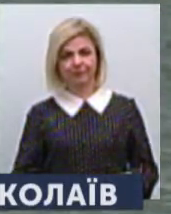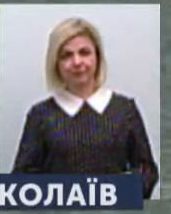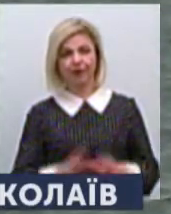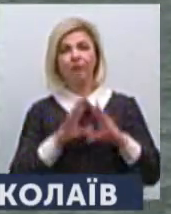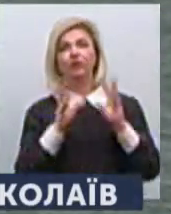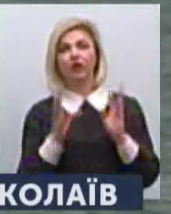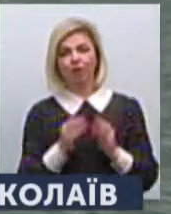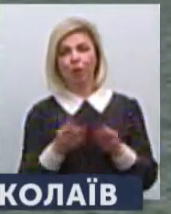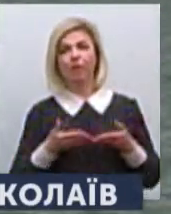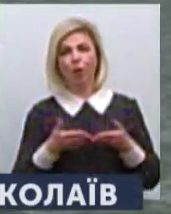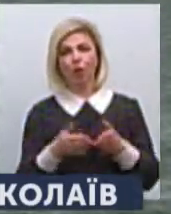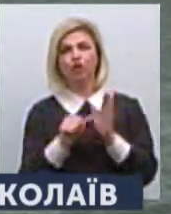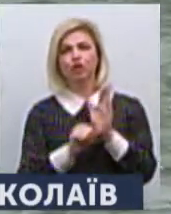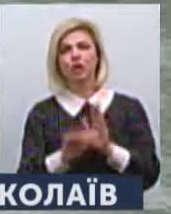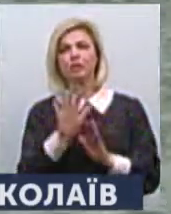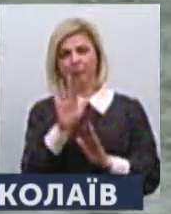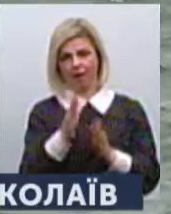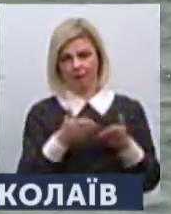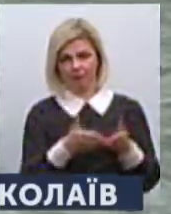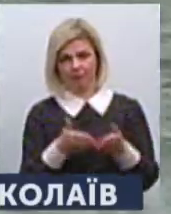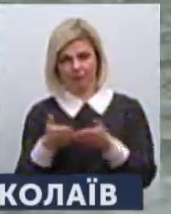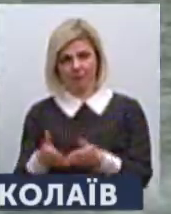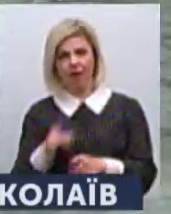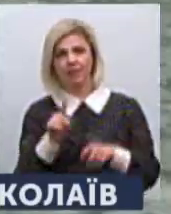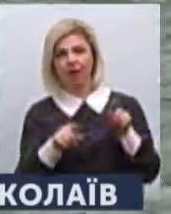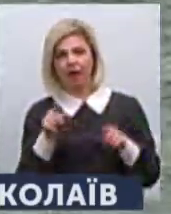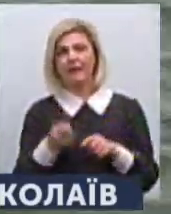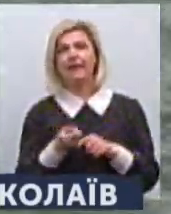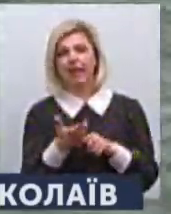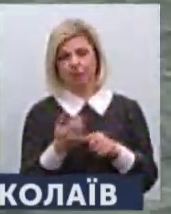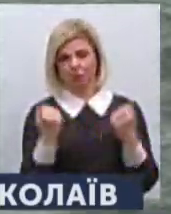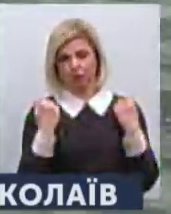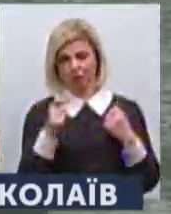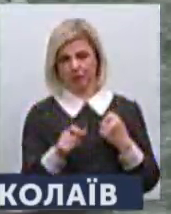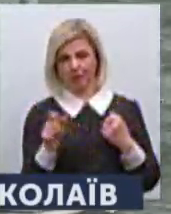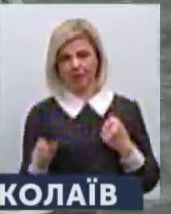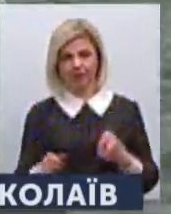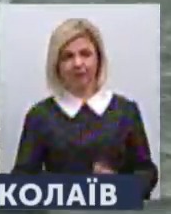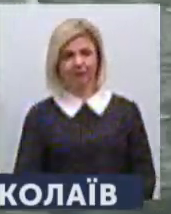Всього на гонку вийшло 65 яхт, деяких по декілька спортсменів.